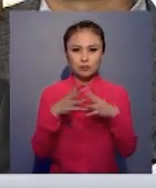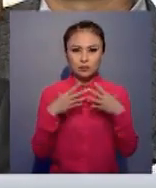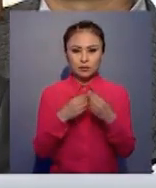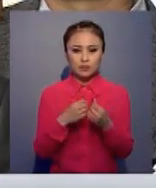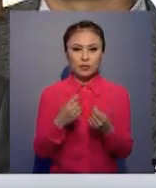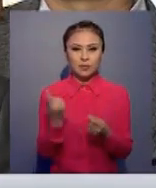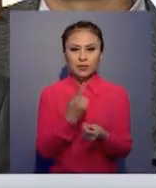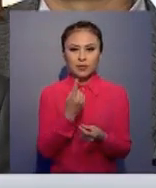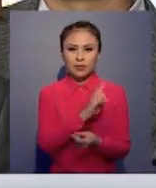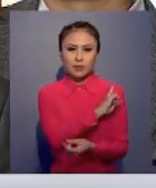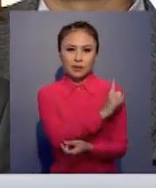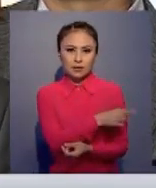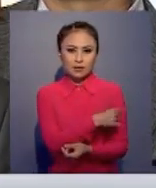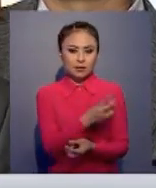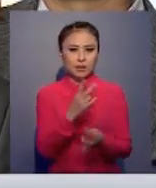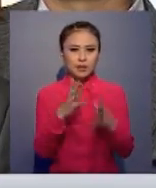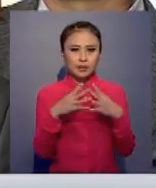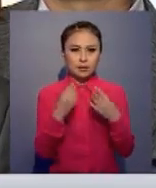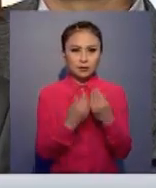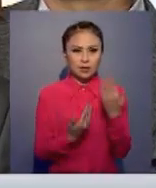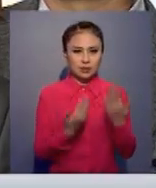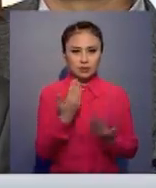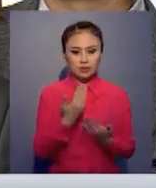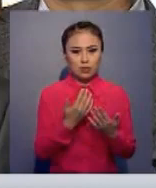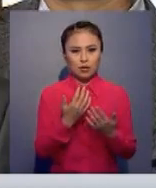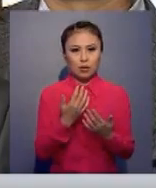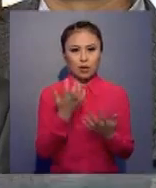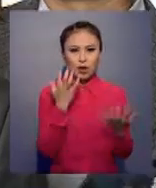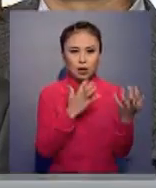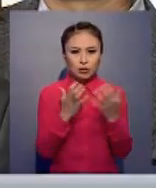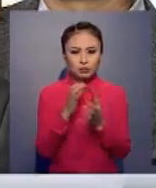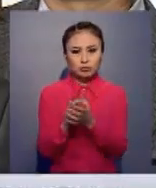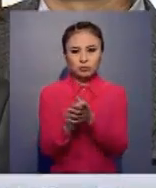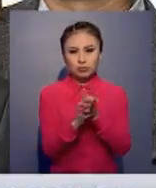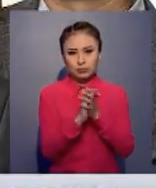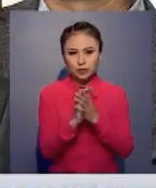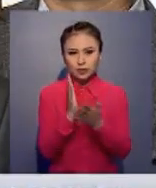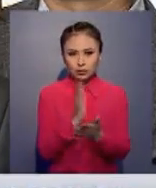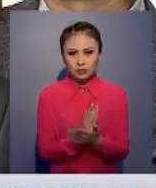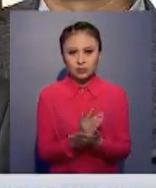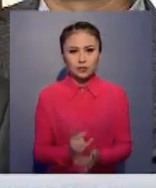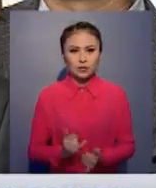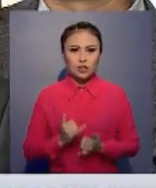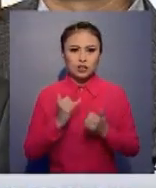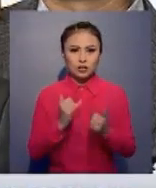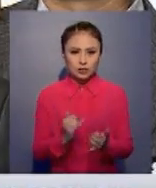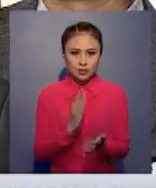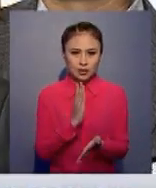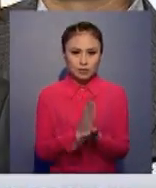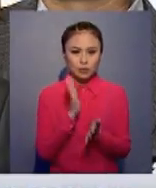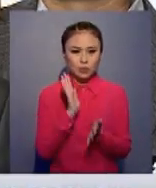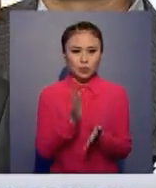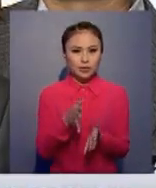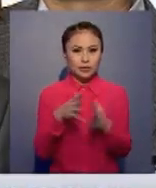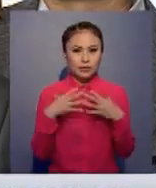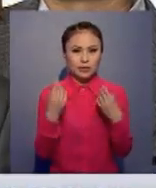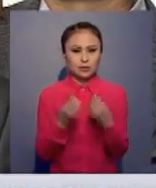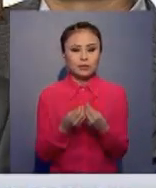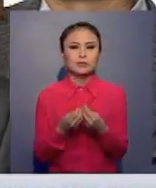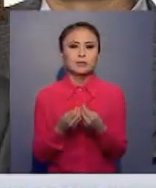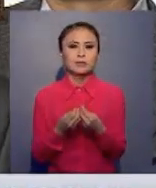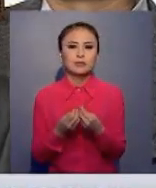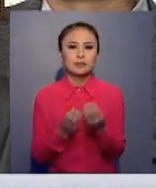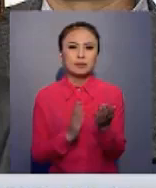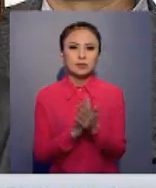құралады дейді. Семьяда ынтымақ болса, бірлік болса, ол